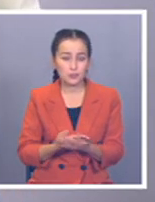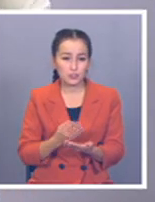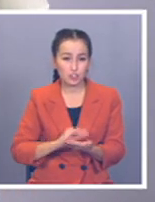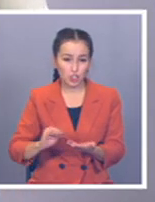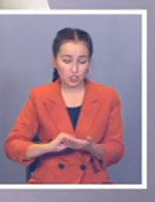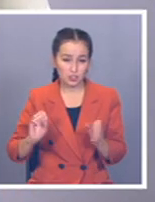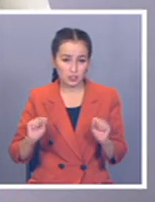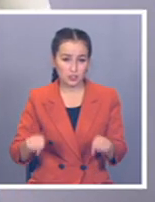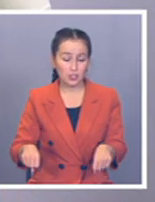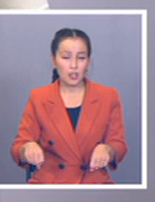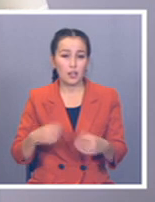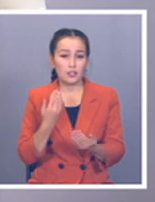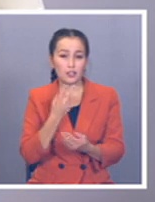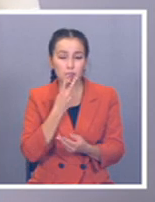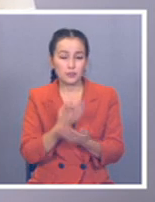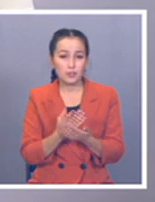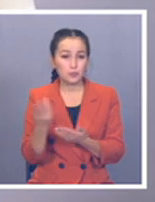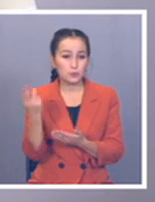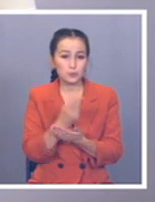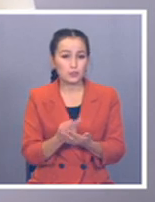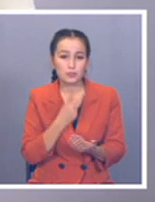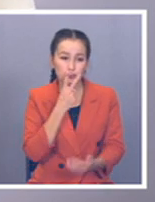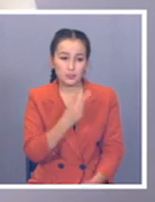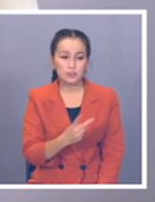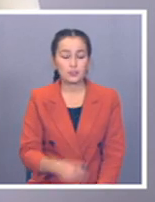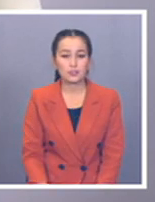оқушылар, мына суретке назар аударыңыздар.